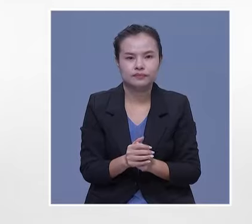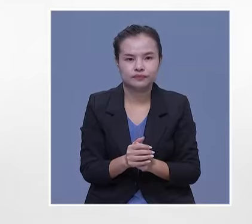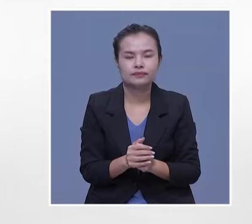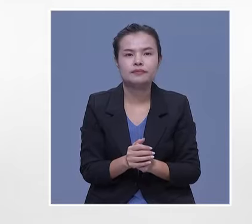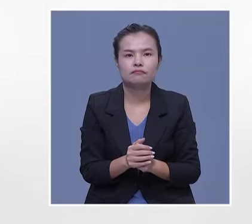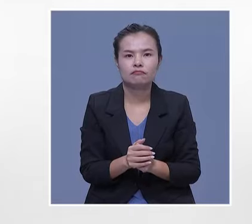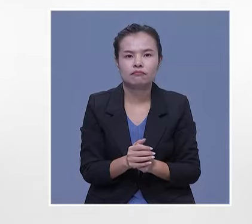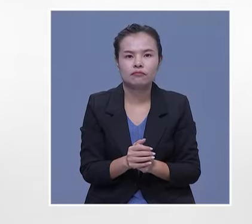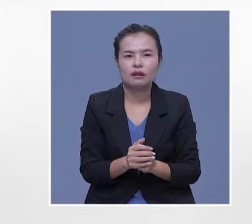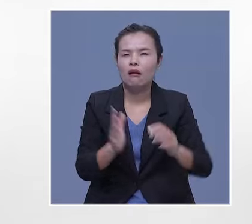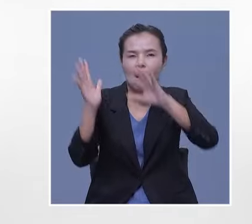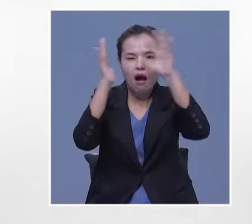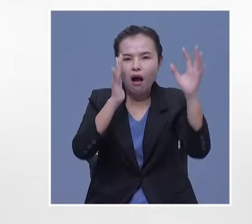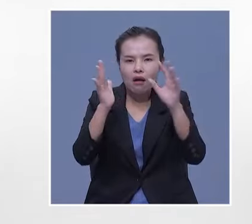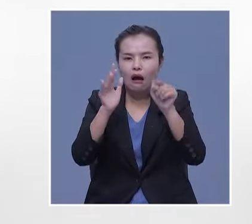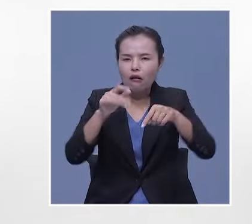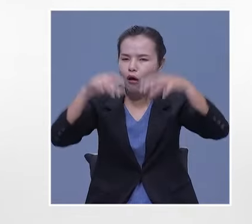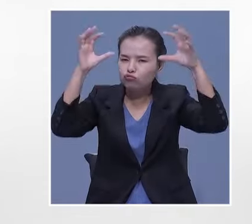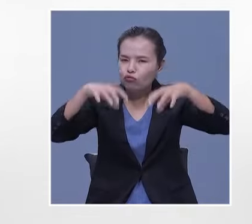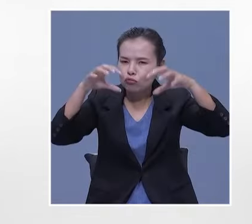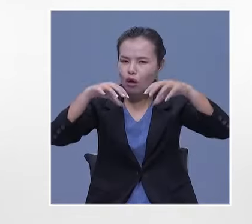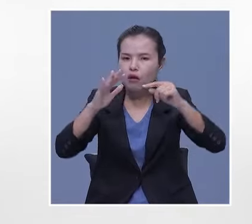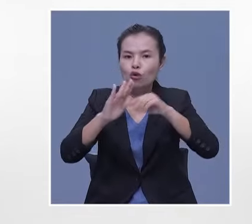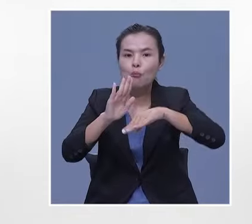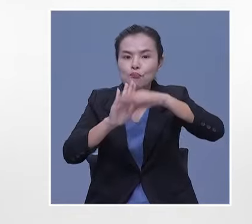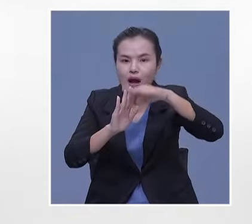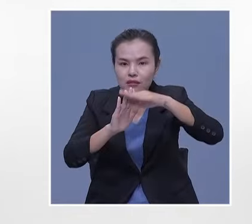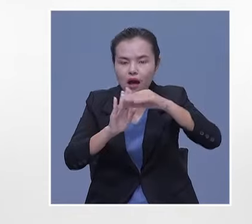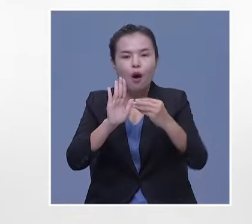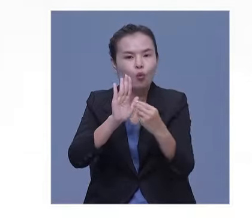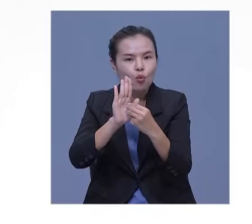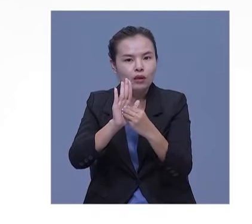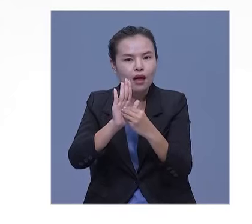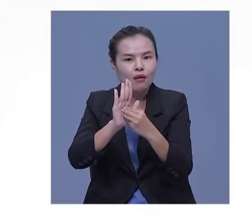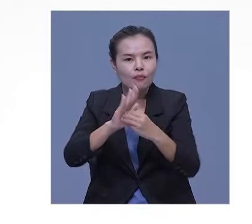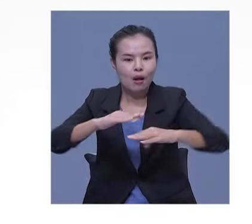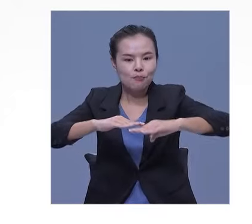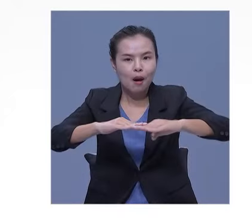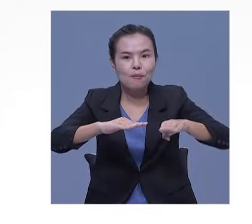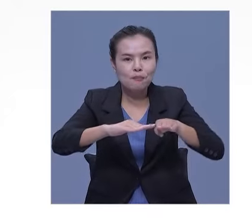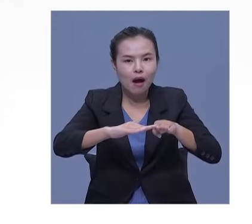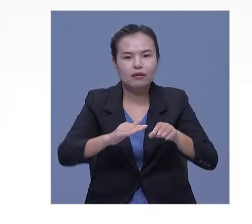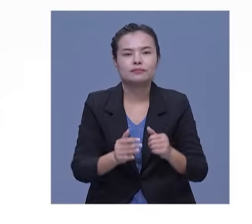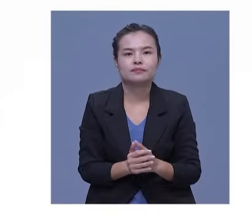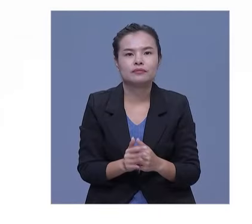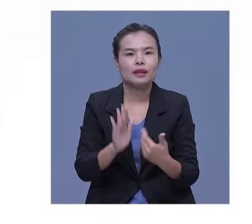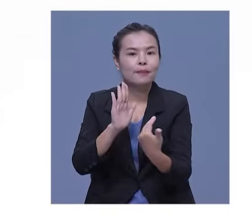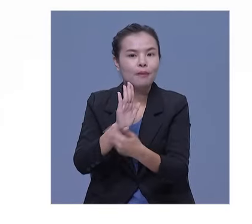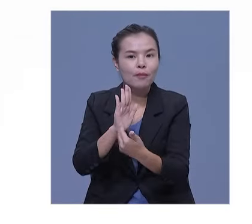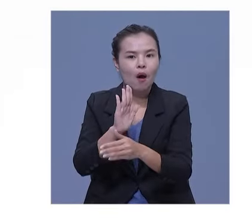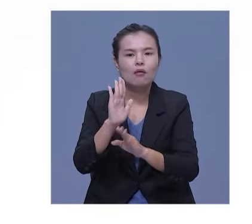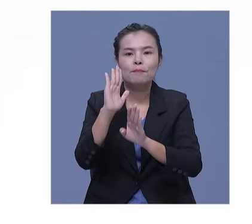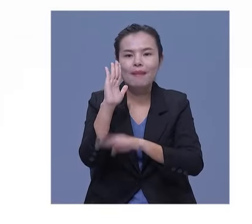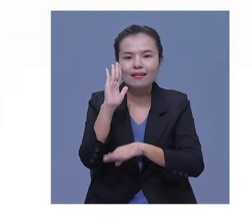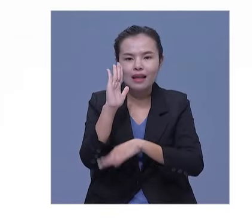ลักษณะแบบนี้ทำให้มีฝนตกหนักบางแห่งในภาคเหนือกรุงเทพฯและปริมณฑลภาคตะวันออกและภาคใต้ขอ